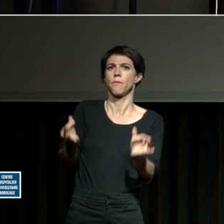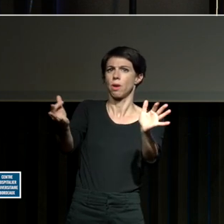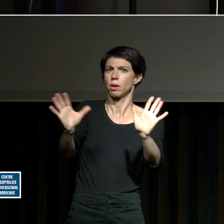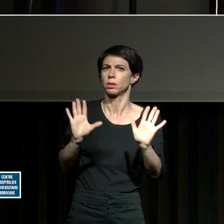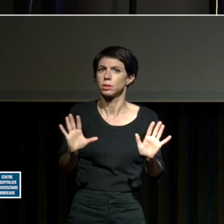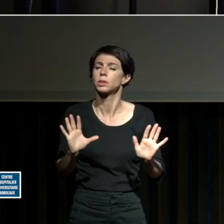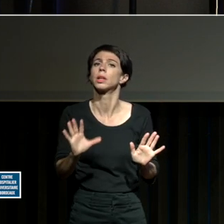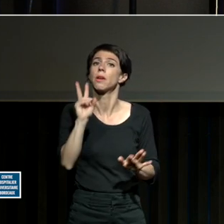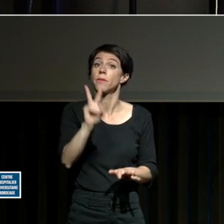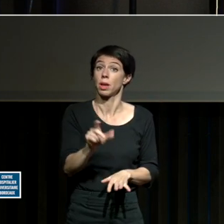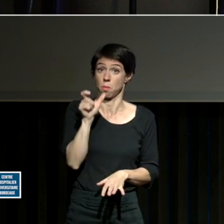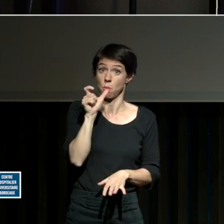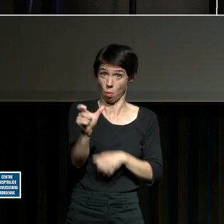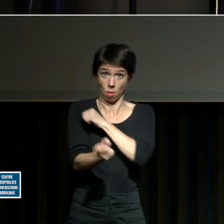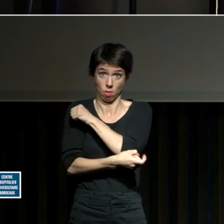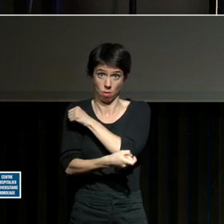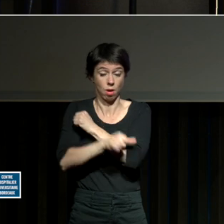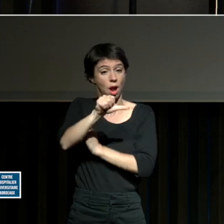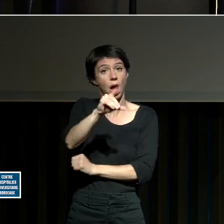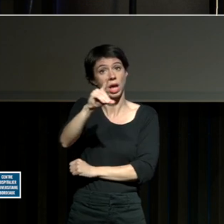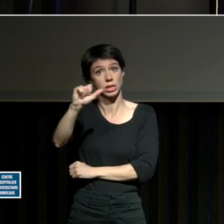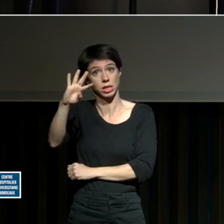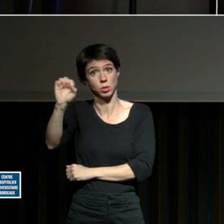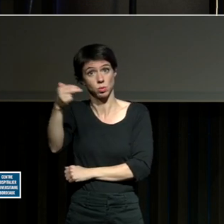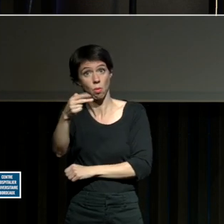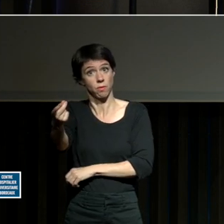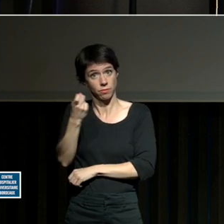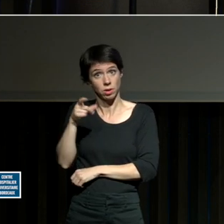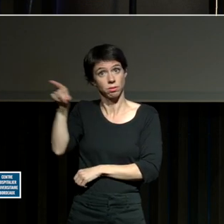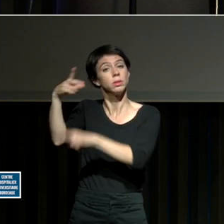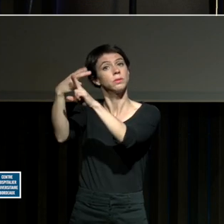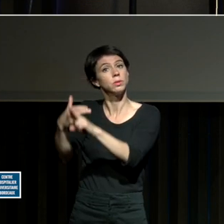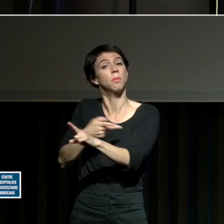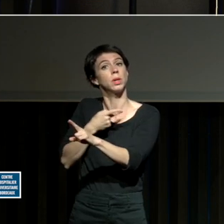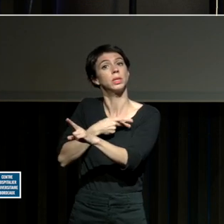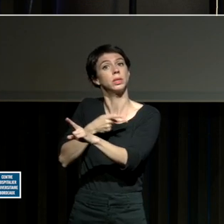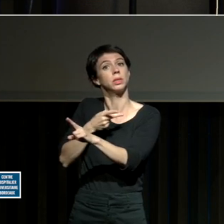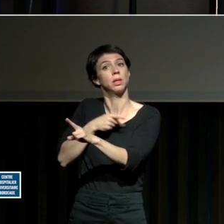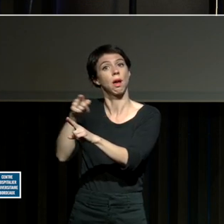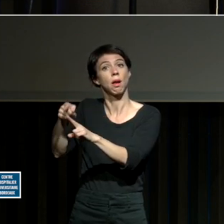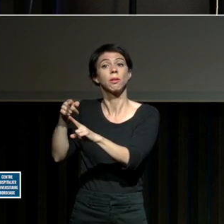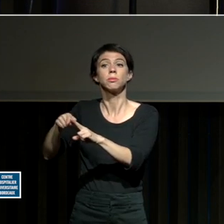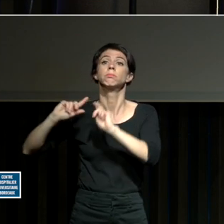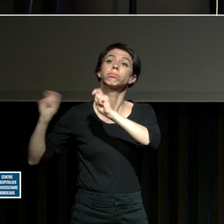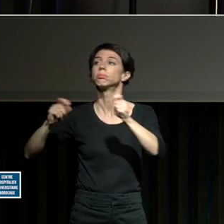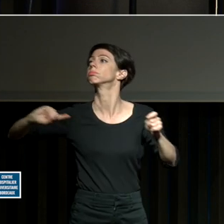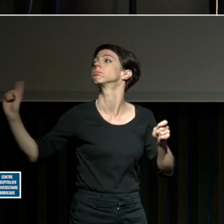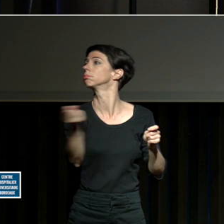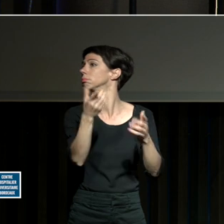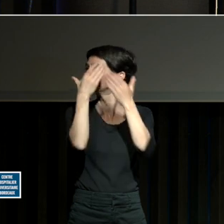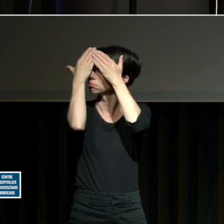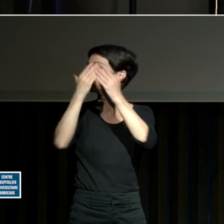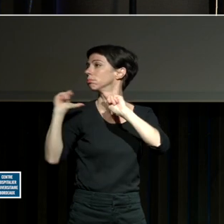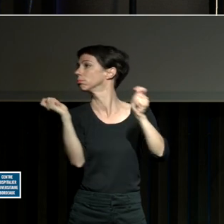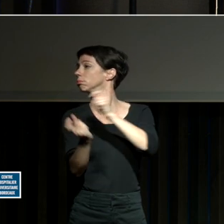critères médicaux relativement précis et qu'il est important de ne pas utiliser de manière abusive. Donc, quand on parle